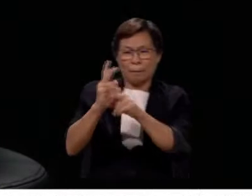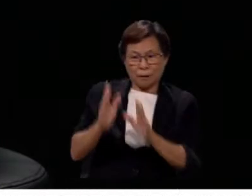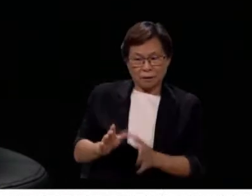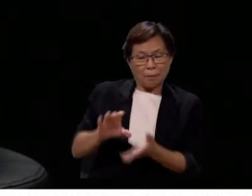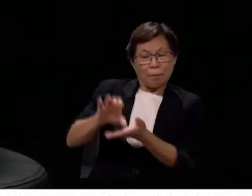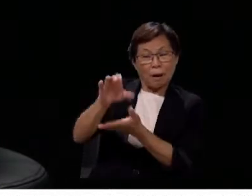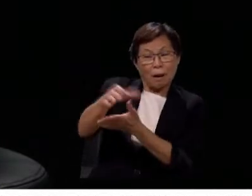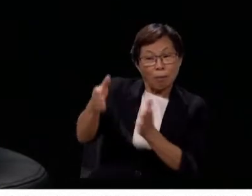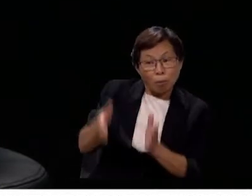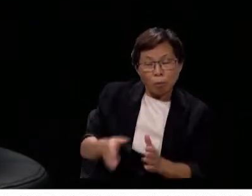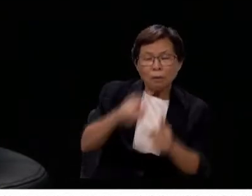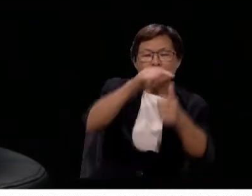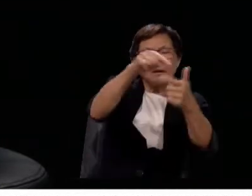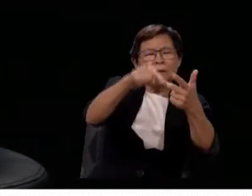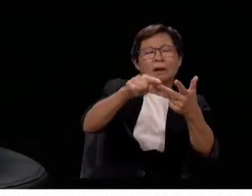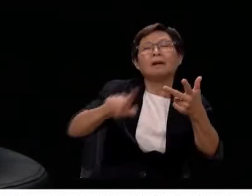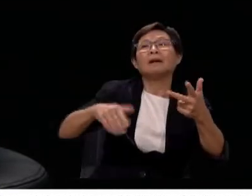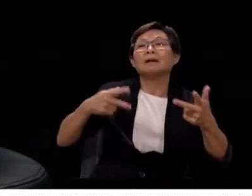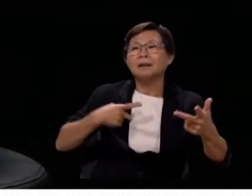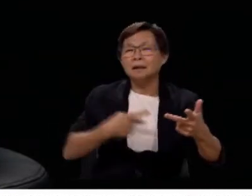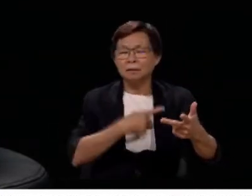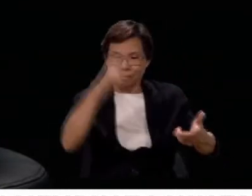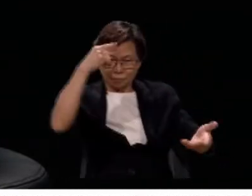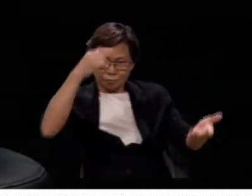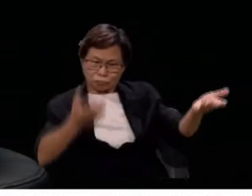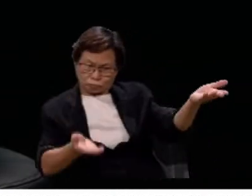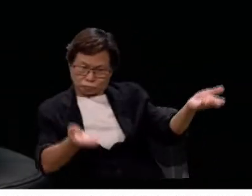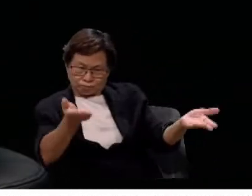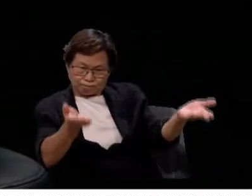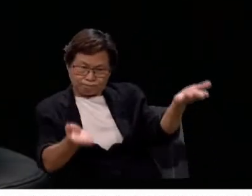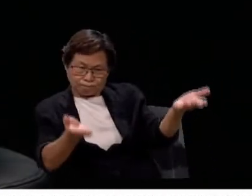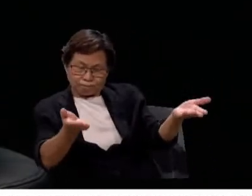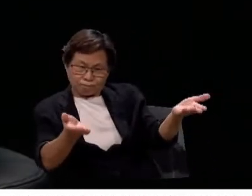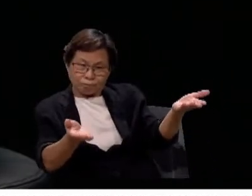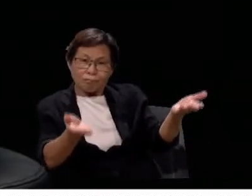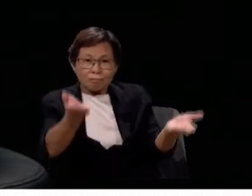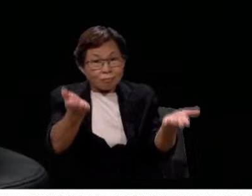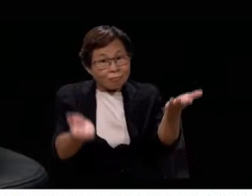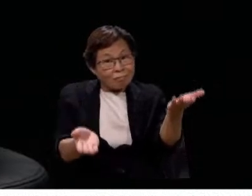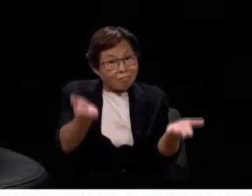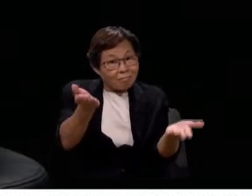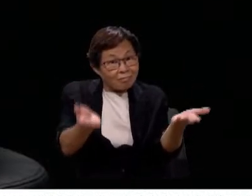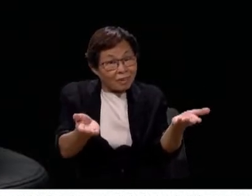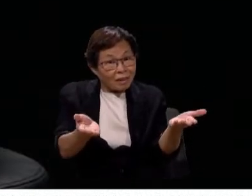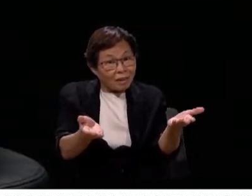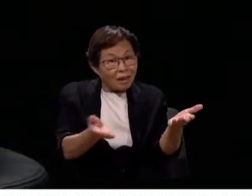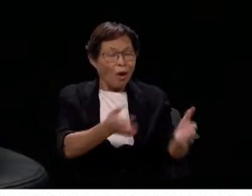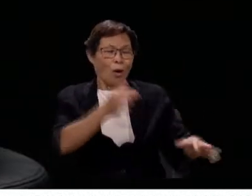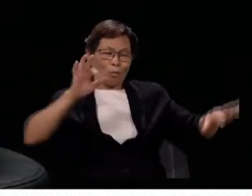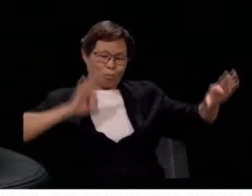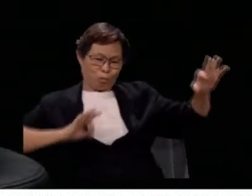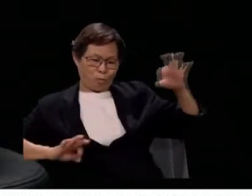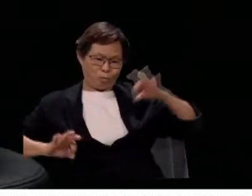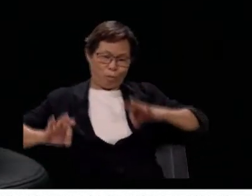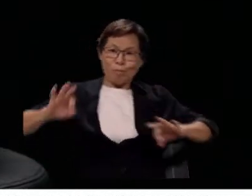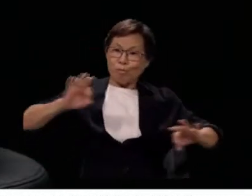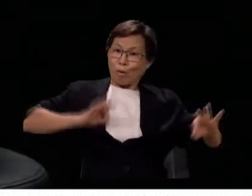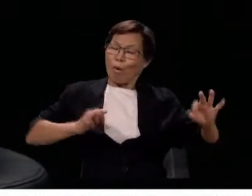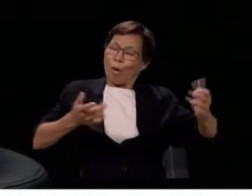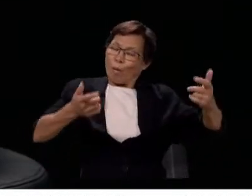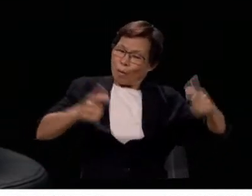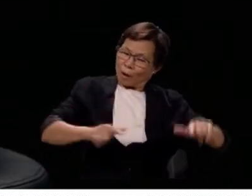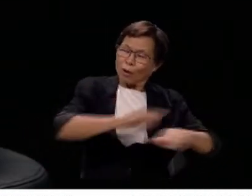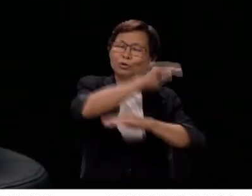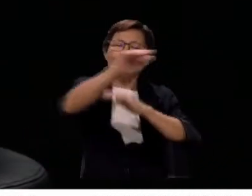pelaboh Jahal dan juga akhirnya kita imbangi lah semuanya supaya kaidah-kaidah A win-win itu menang-menang akan